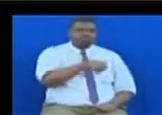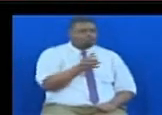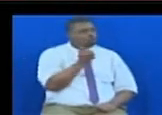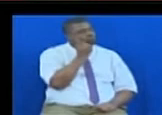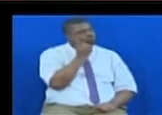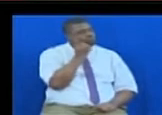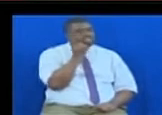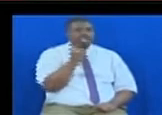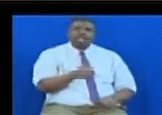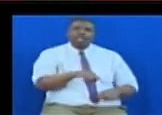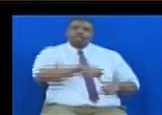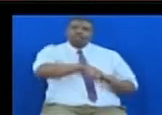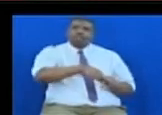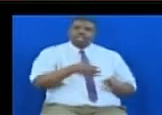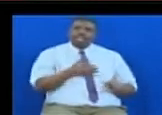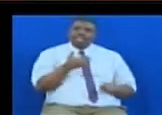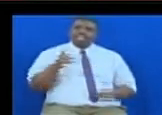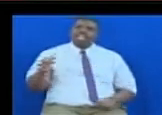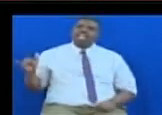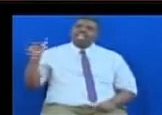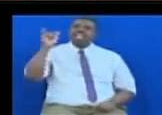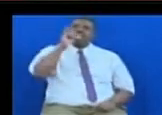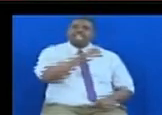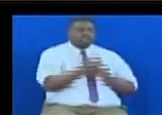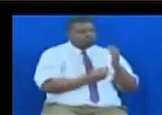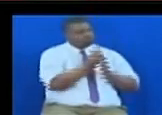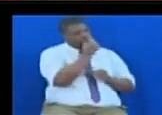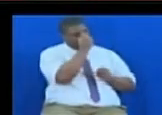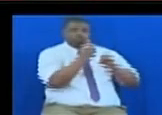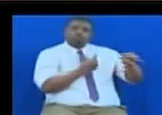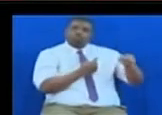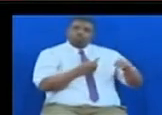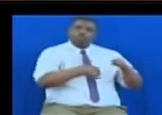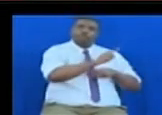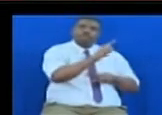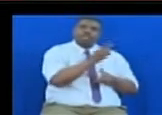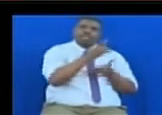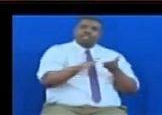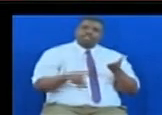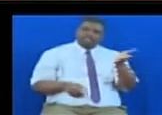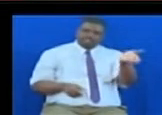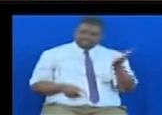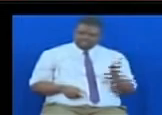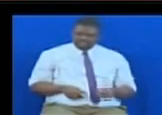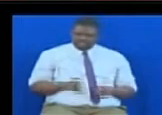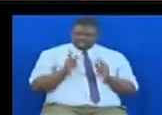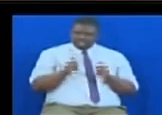anataka chata ya kukodiwa kutoka Dodoma kwenda Dar es Salaam. Kama sio kufanya drama hapa nini?